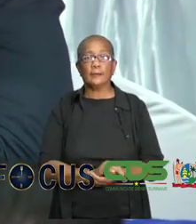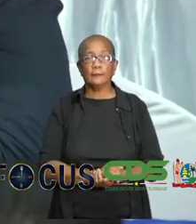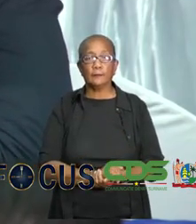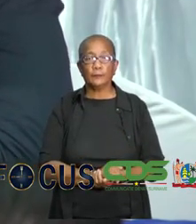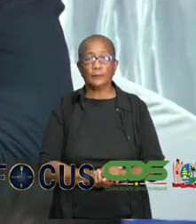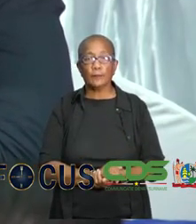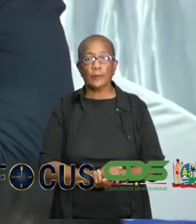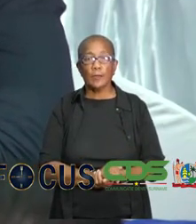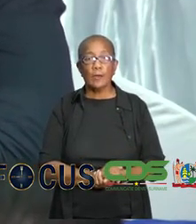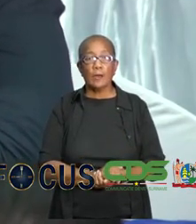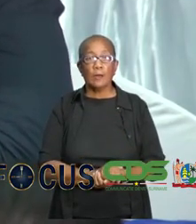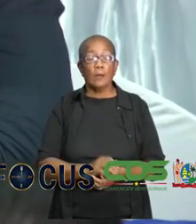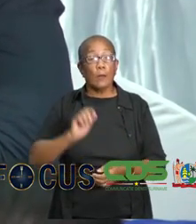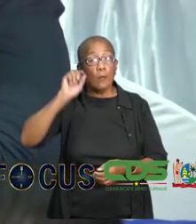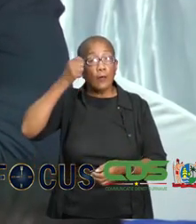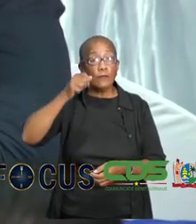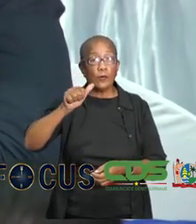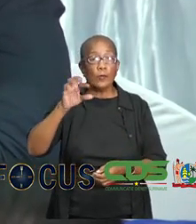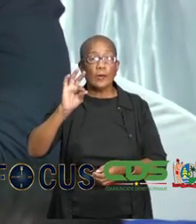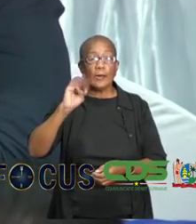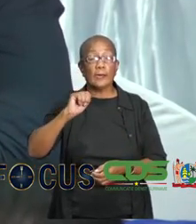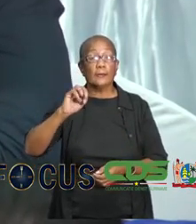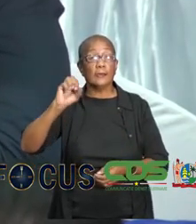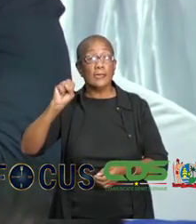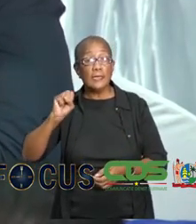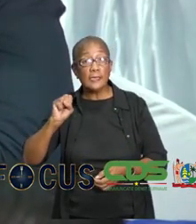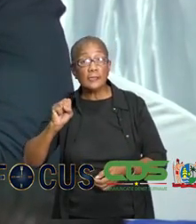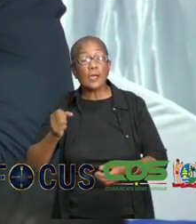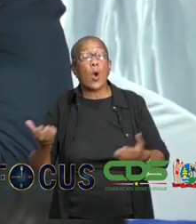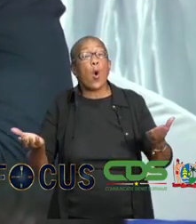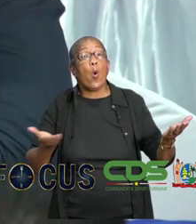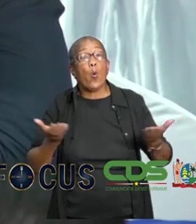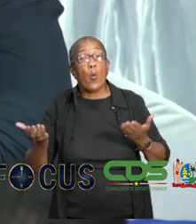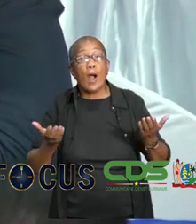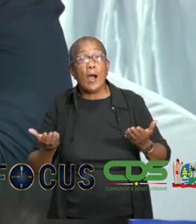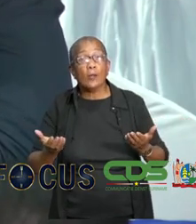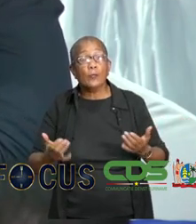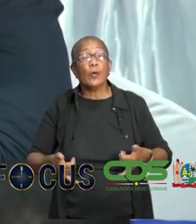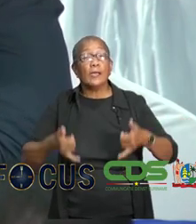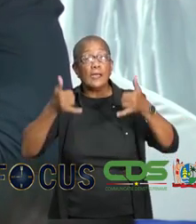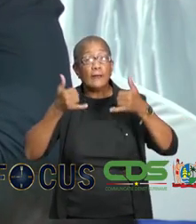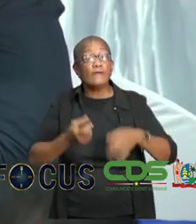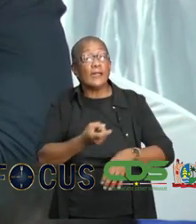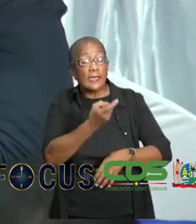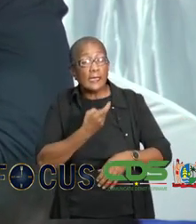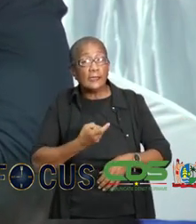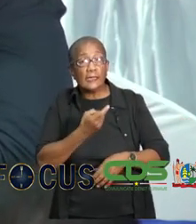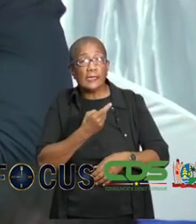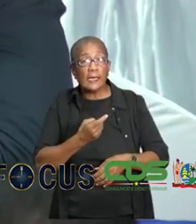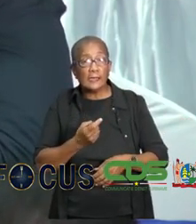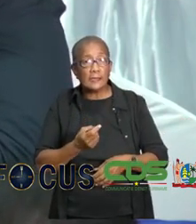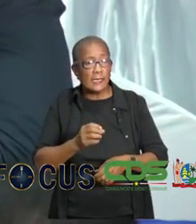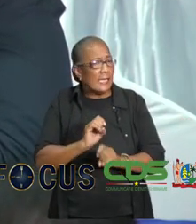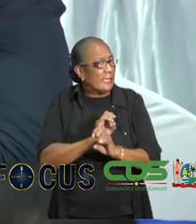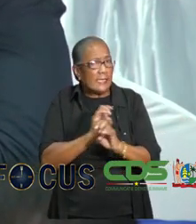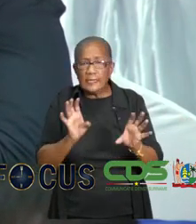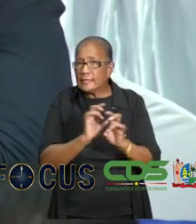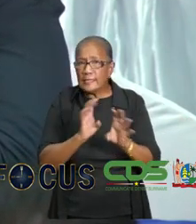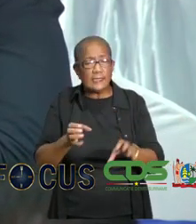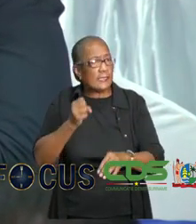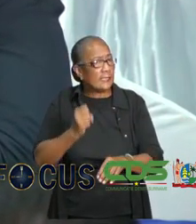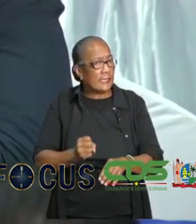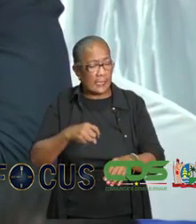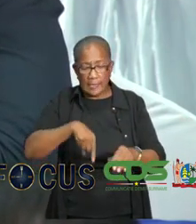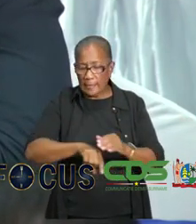Ja, mevrouw Annelies, als we al zoveel krijgen, waarom nog zoveel interesse? Niets is zeker. Vooral in